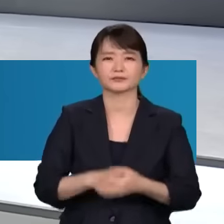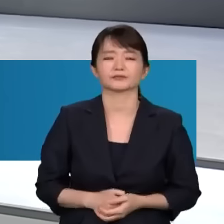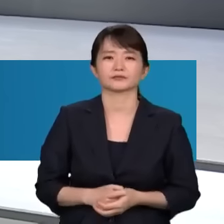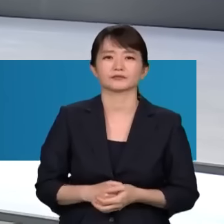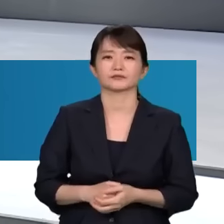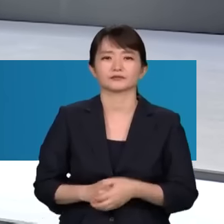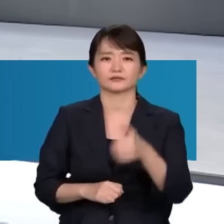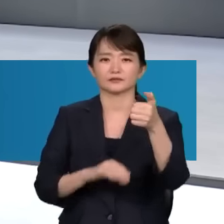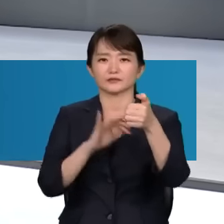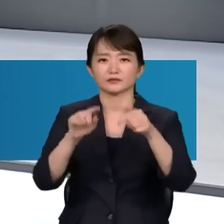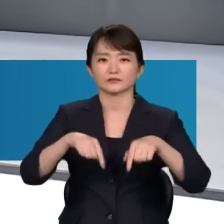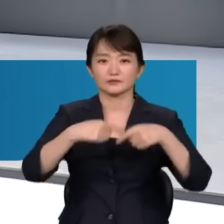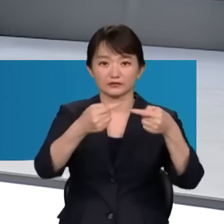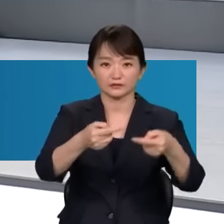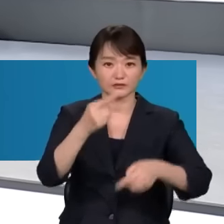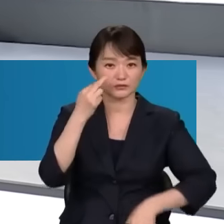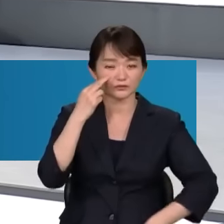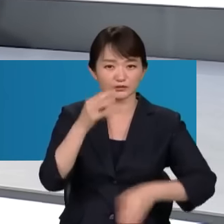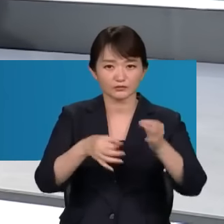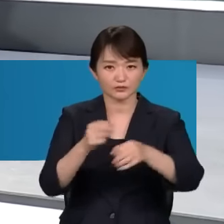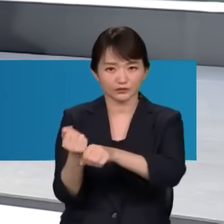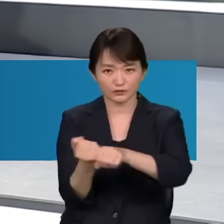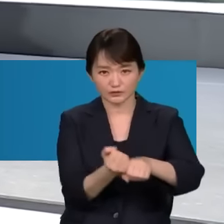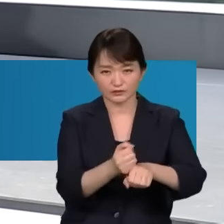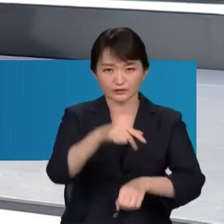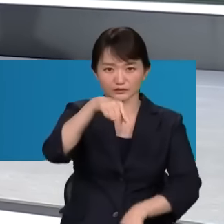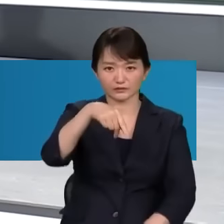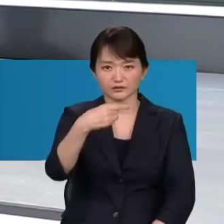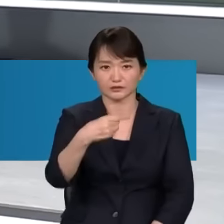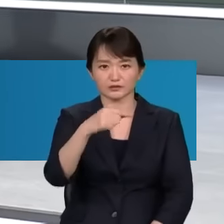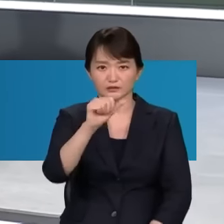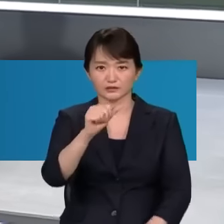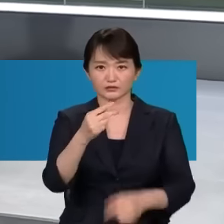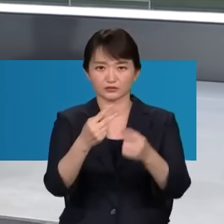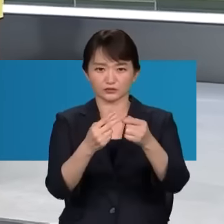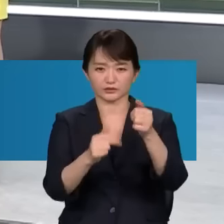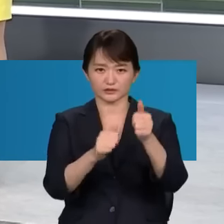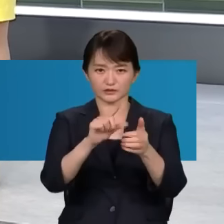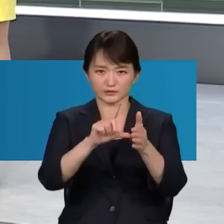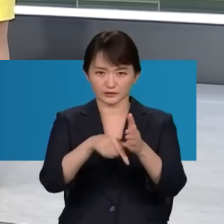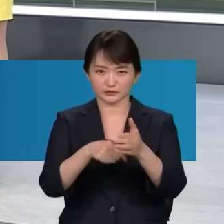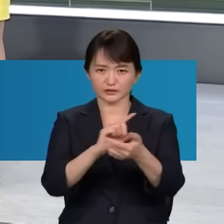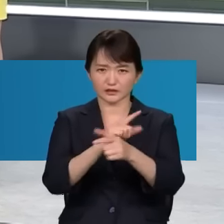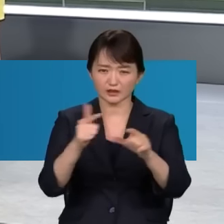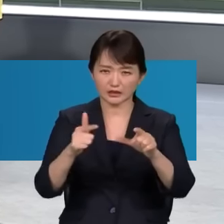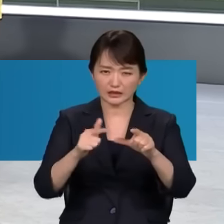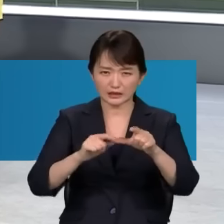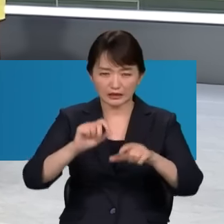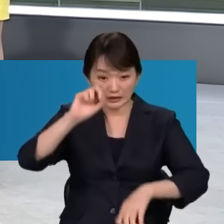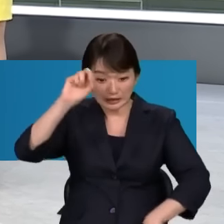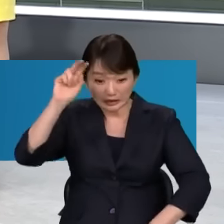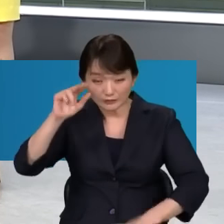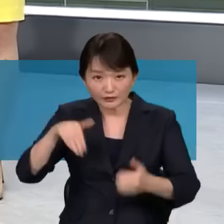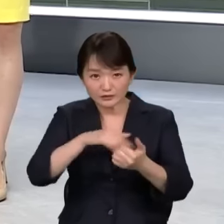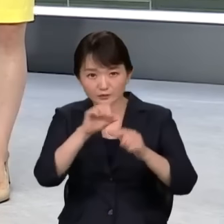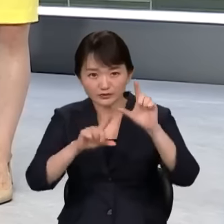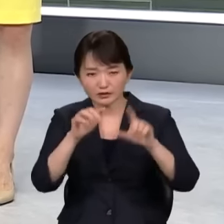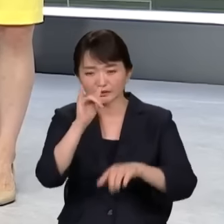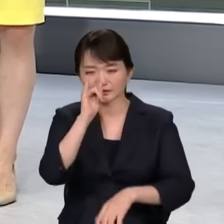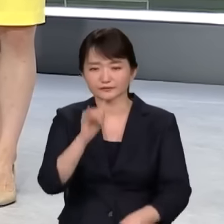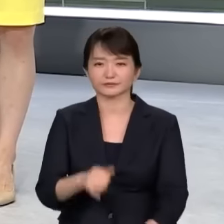딱 50명만 참가할 수 있는 미국 프로골프 PGA 투어 플레이오프 2차전은 갖가지 돌발 장면과 함께했습니다.